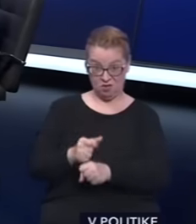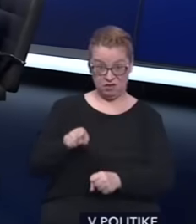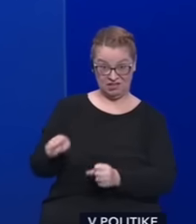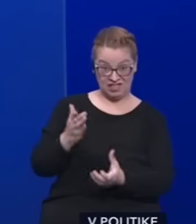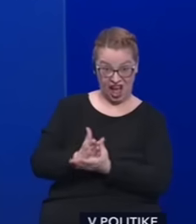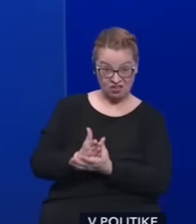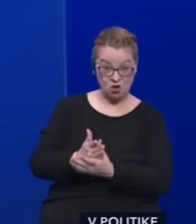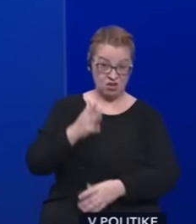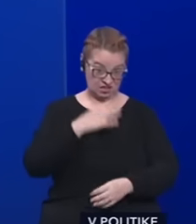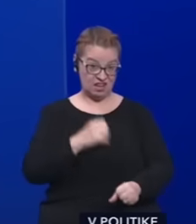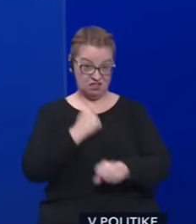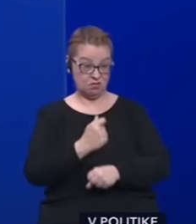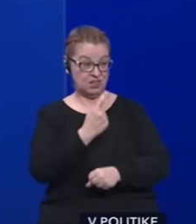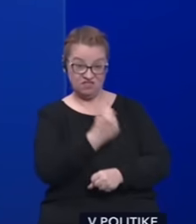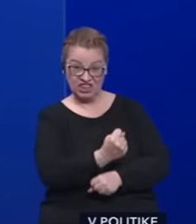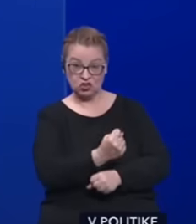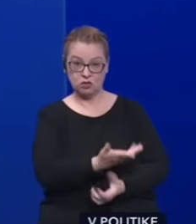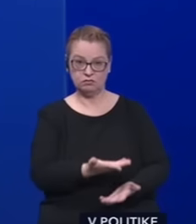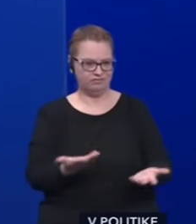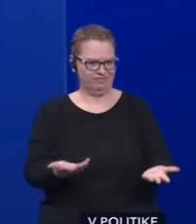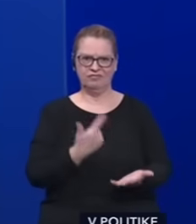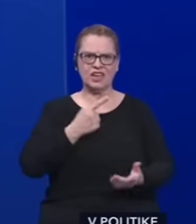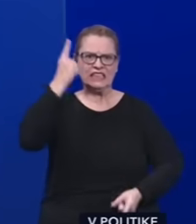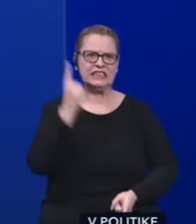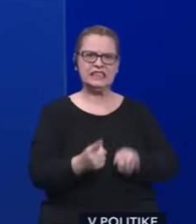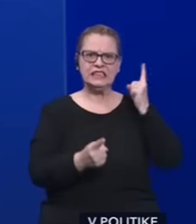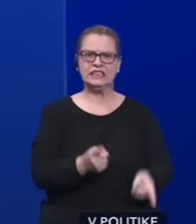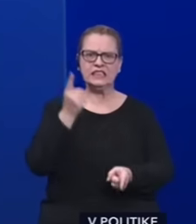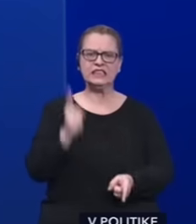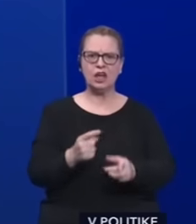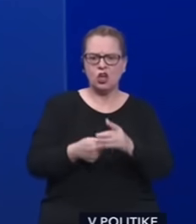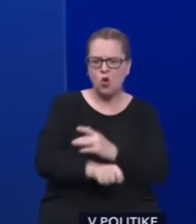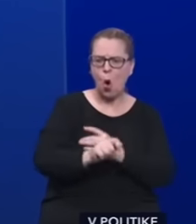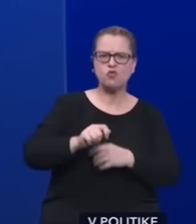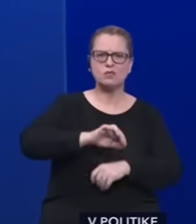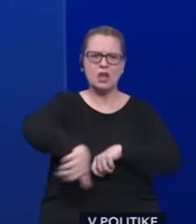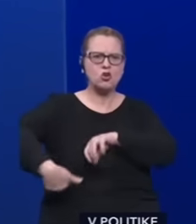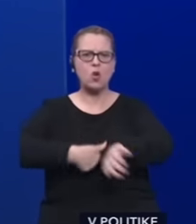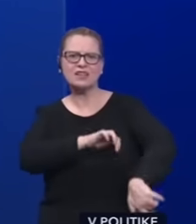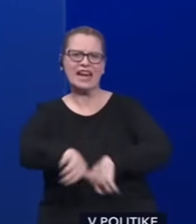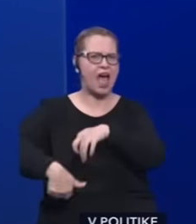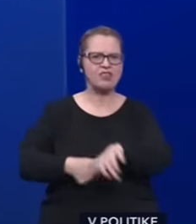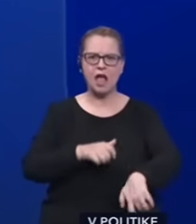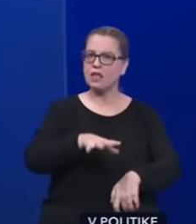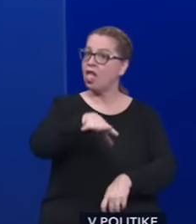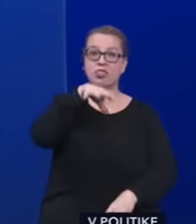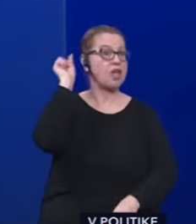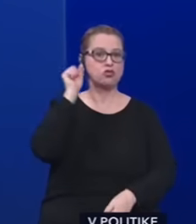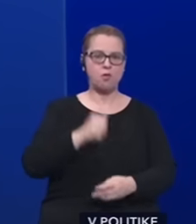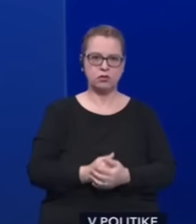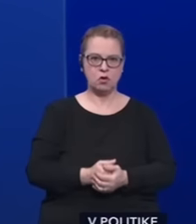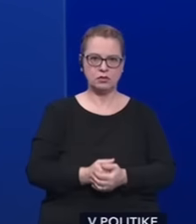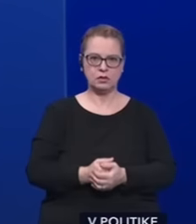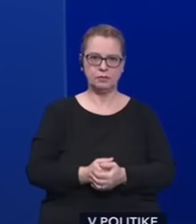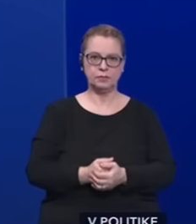aj pán Fico. To je taká politika diktatúry, alebo korupcie, alebo rozkrádania, alebo neschopnosti. A potom, keď túto politiku chcete